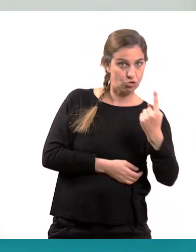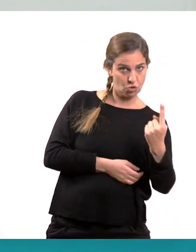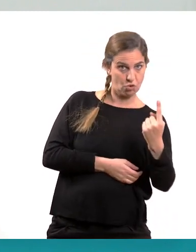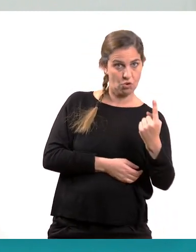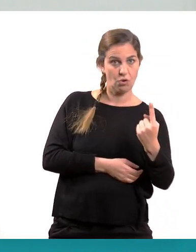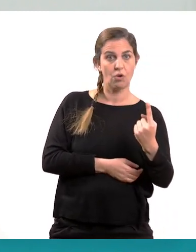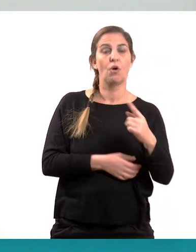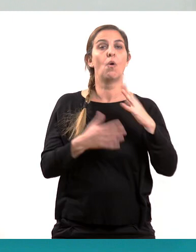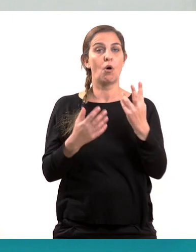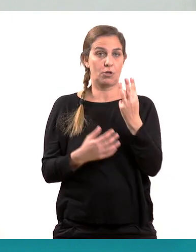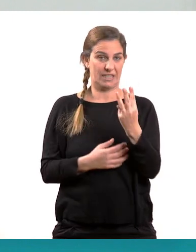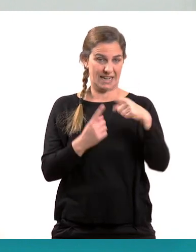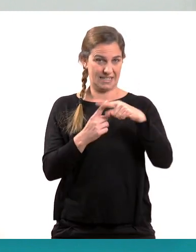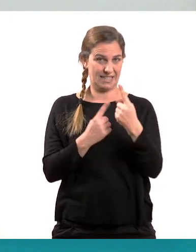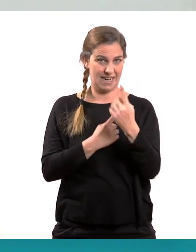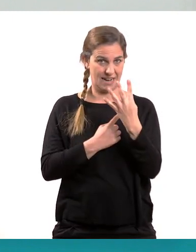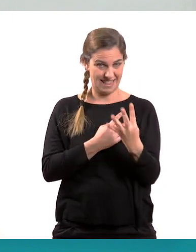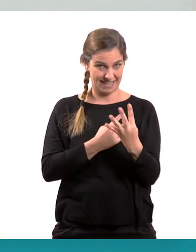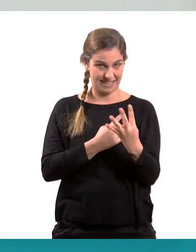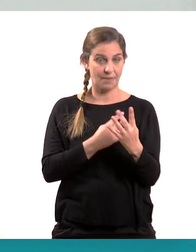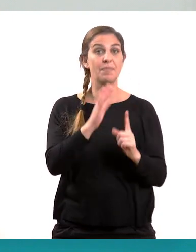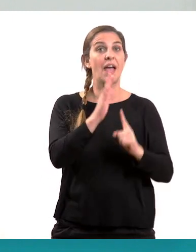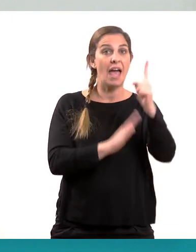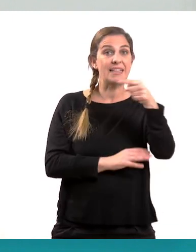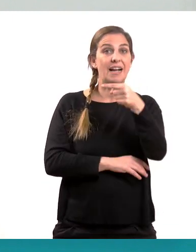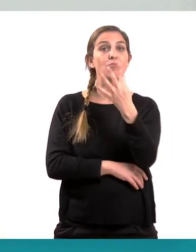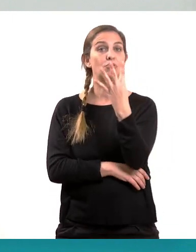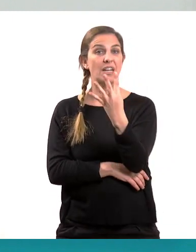Άρα λέμε, 4 από 11, 7.